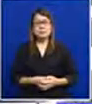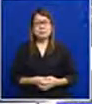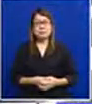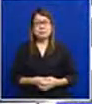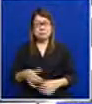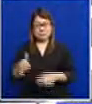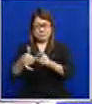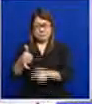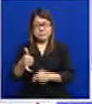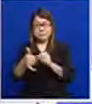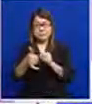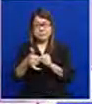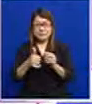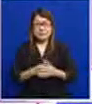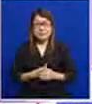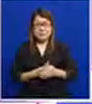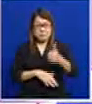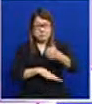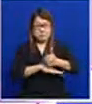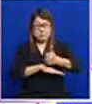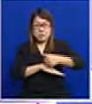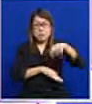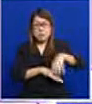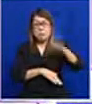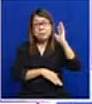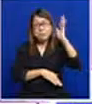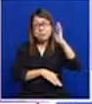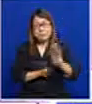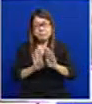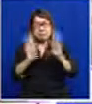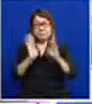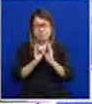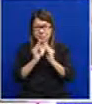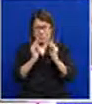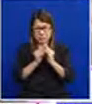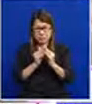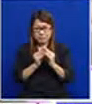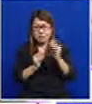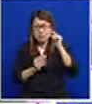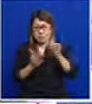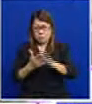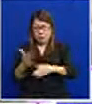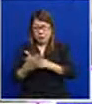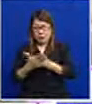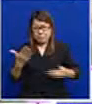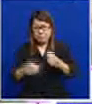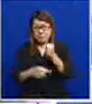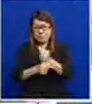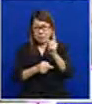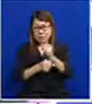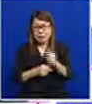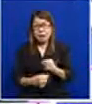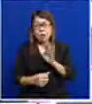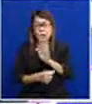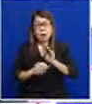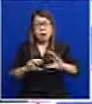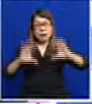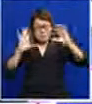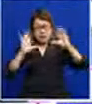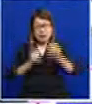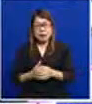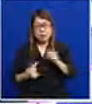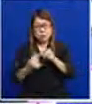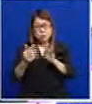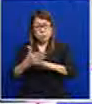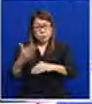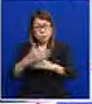นายอภินันท์จันทรังสีอธิบดีกรมประชาสัมพันธ์เปิดการประชุมและมอบแนวทางจัดทำแผนปฏิบัติราชการแผนงานโครงการ